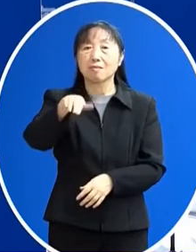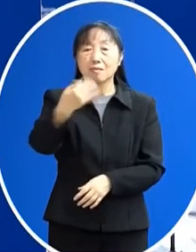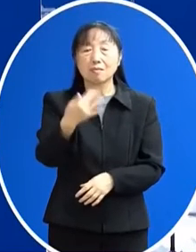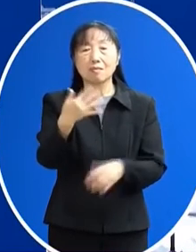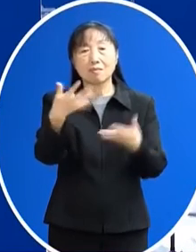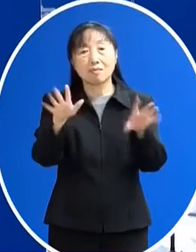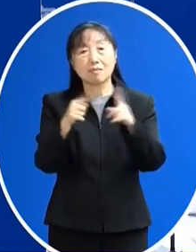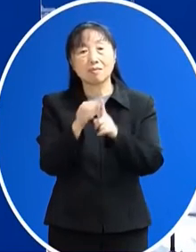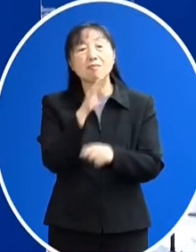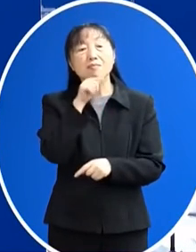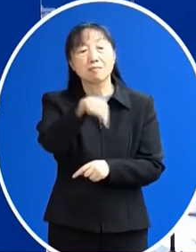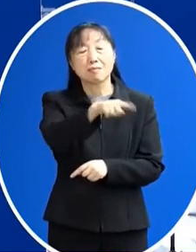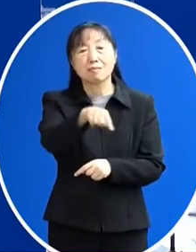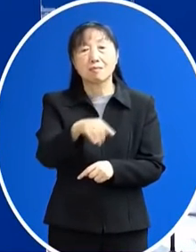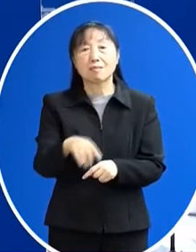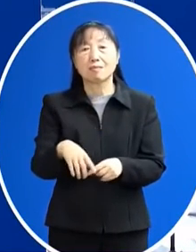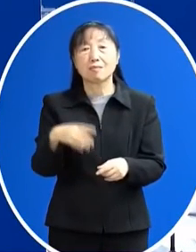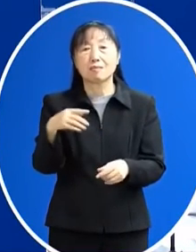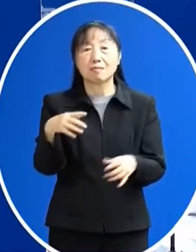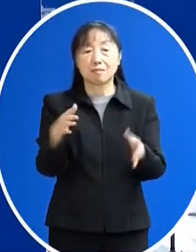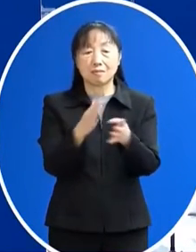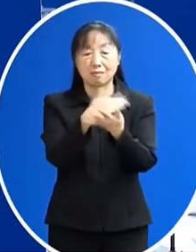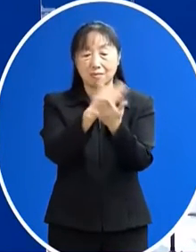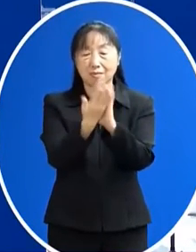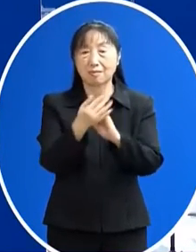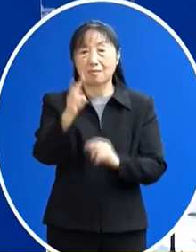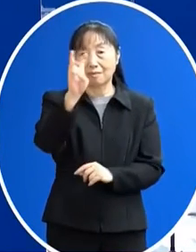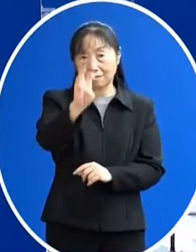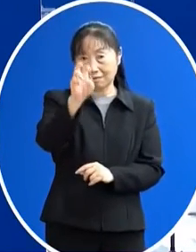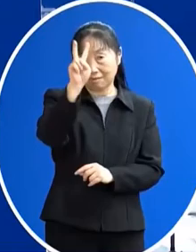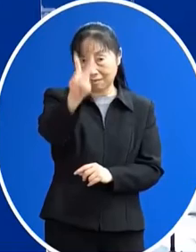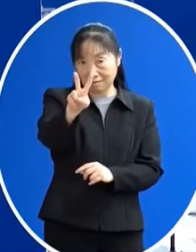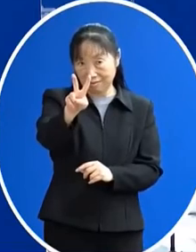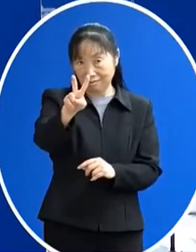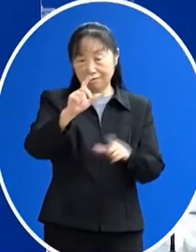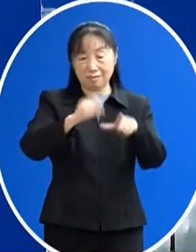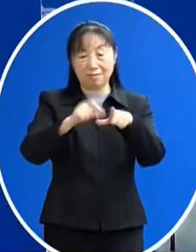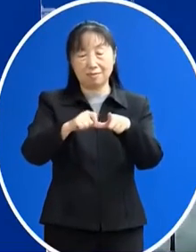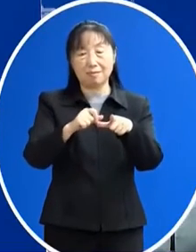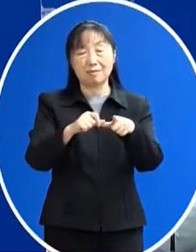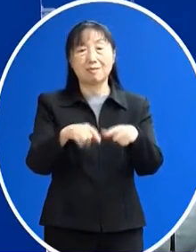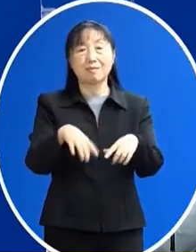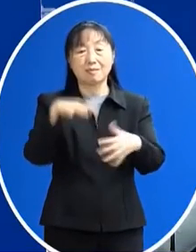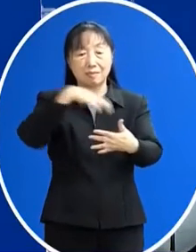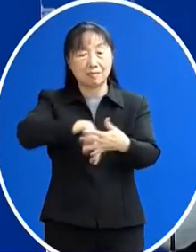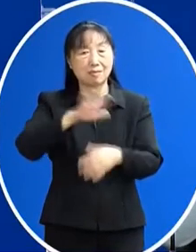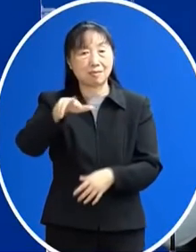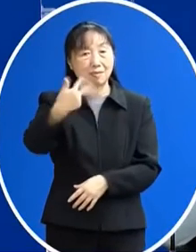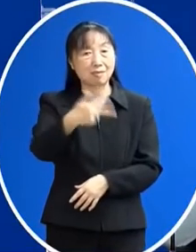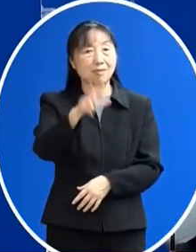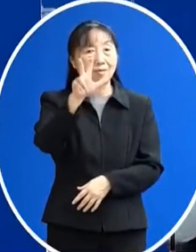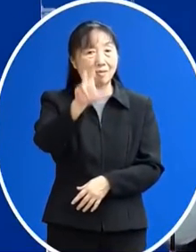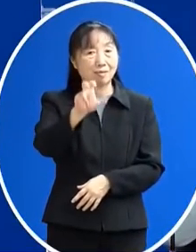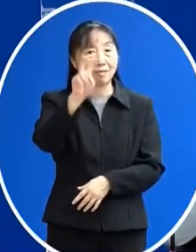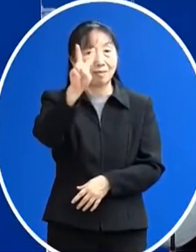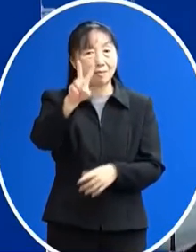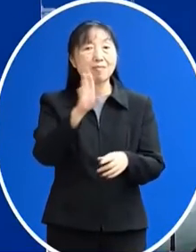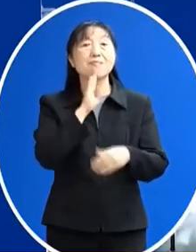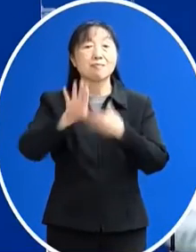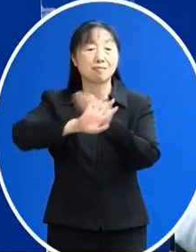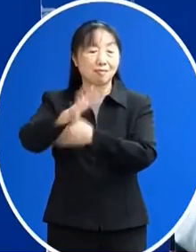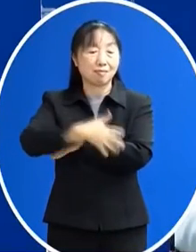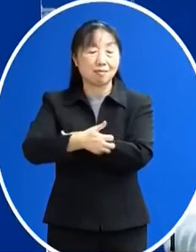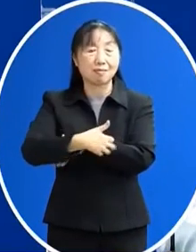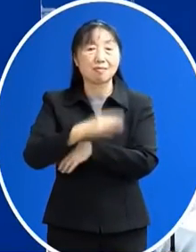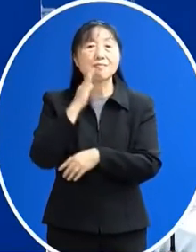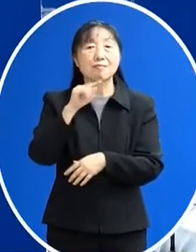2900位，分成这个32家公司。那其中呢，这里面还含有这个772位的移工，那这些移工